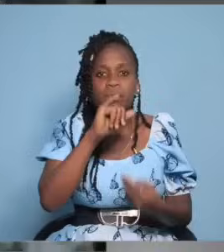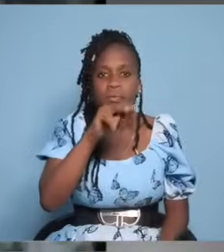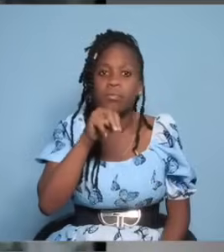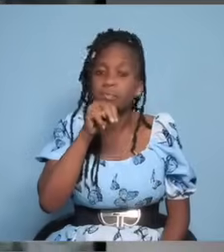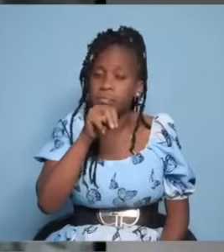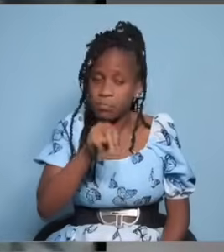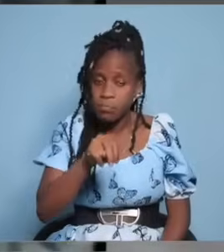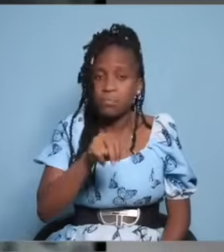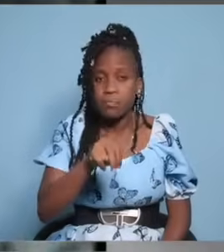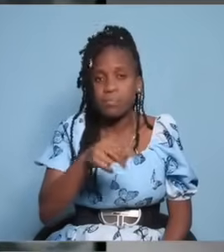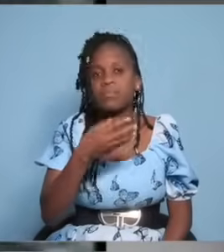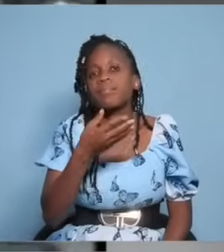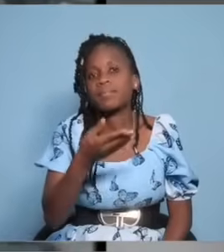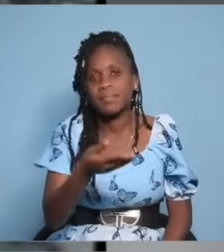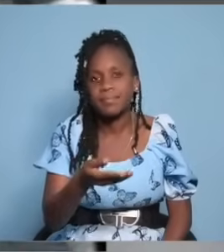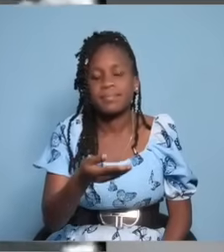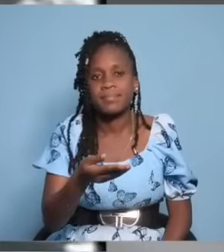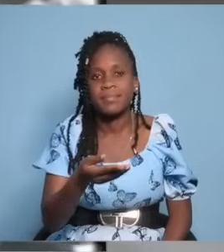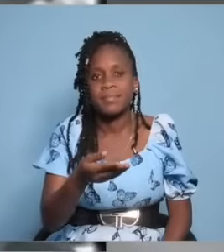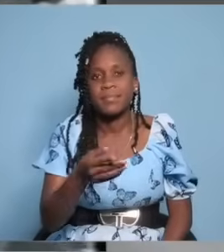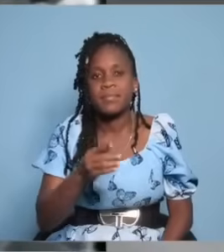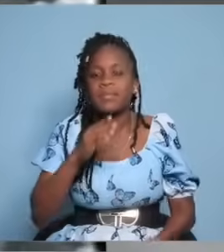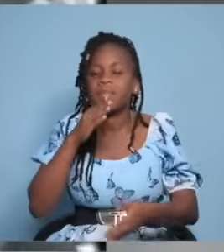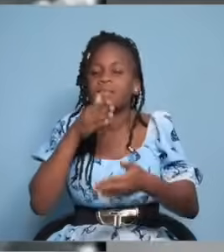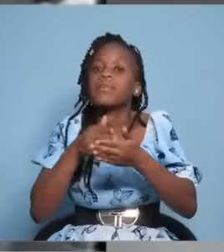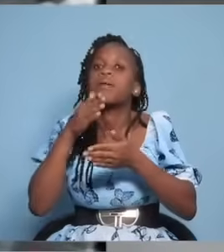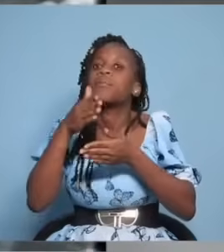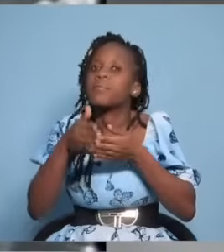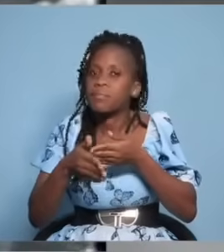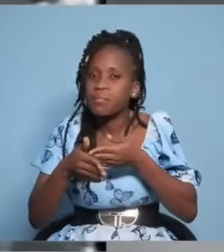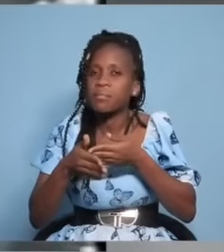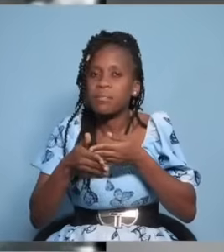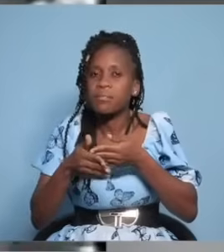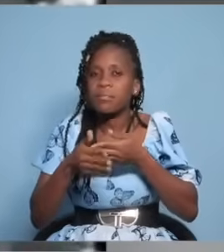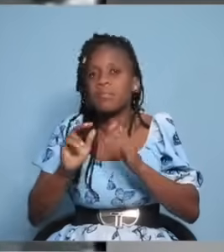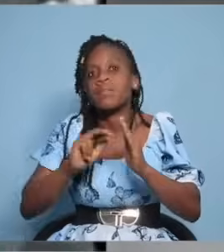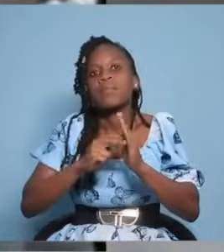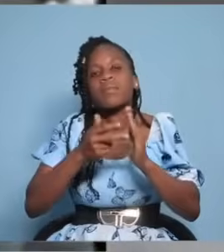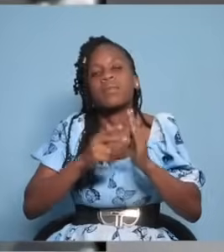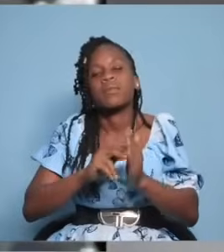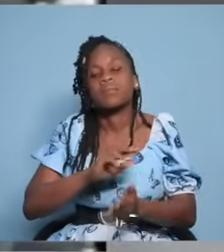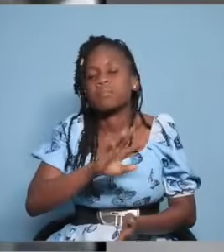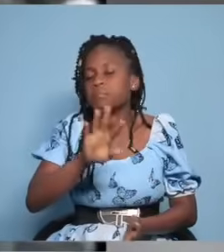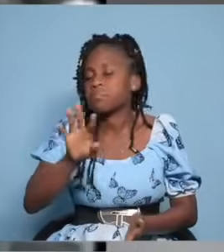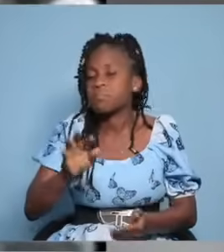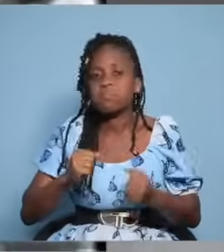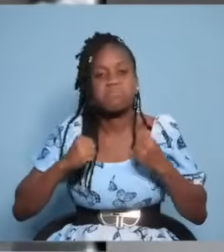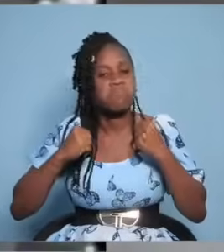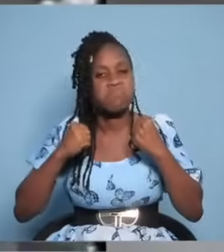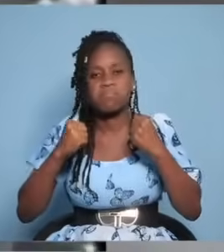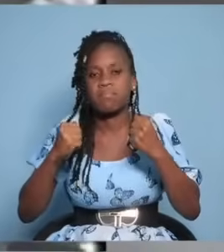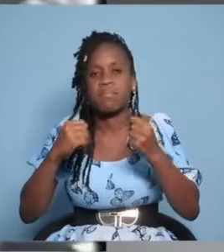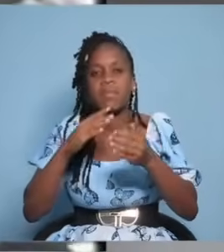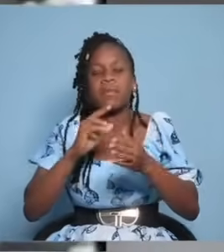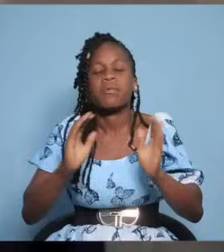Garang Demebia inaelekea ukingoni. Movement, harakati, ushujaa, kulelewa Dar es